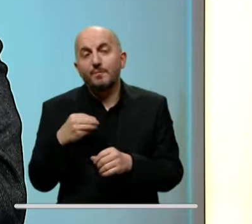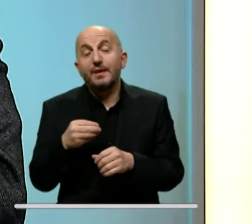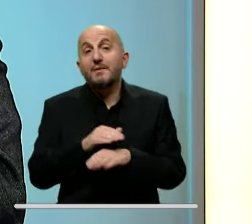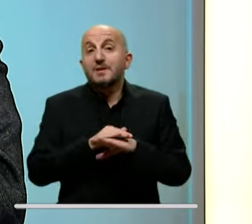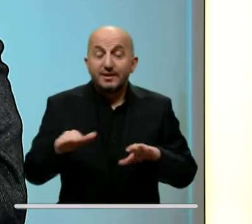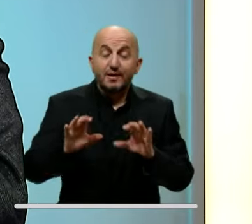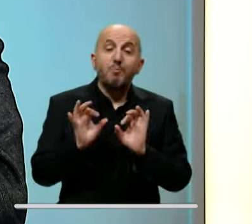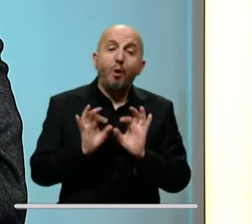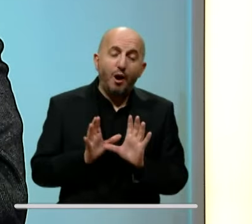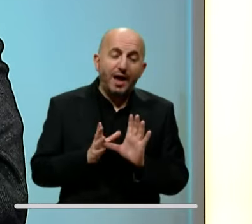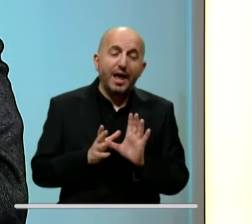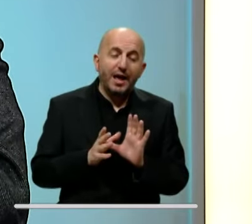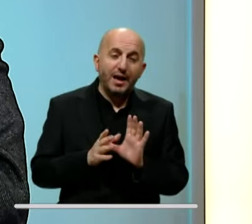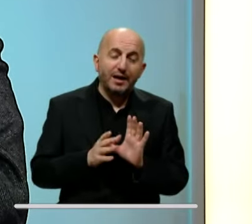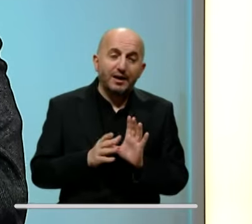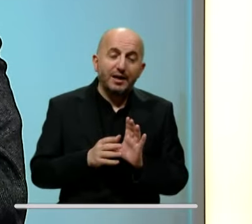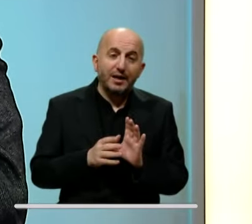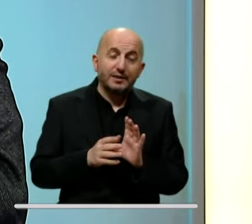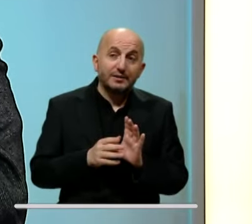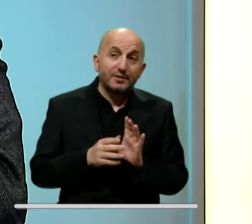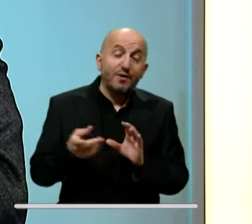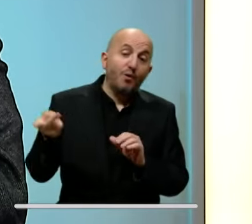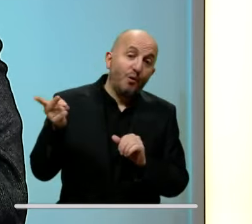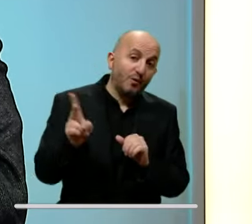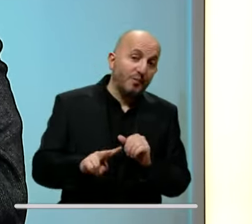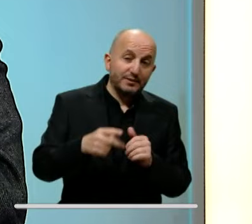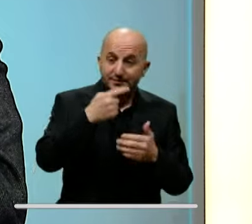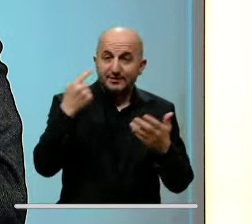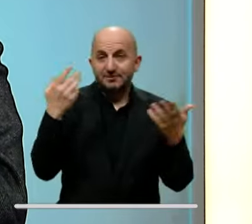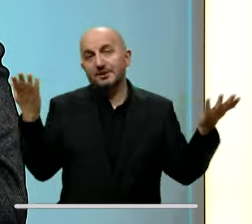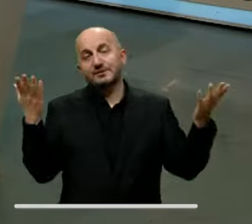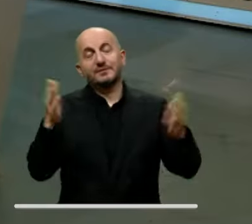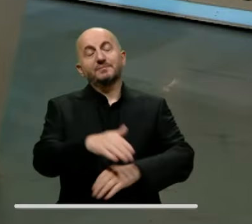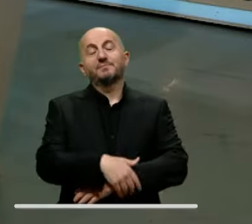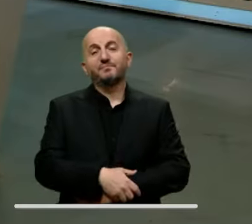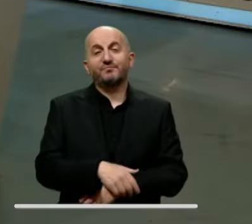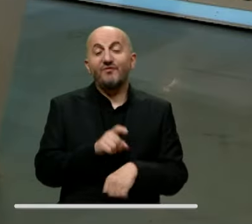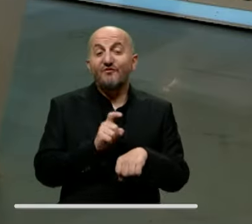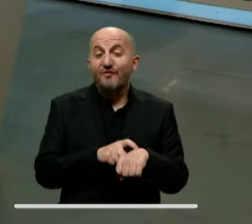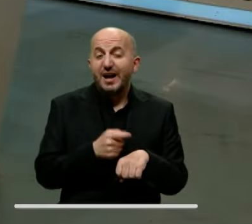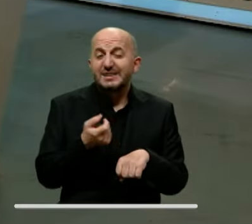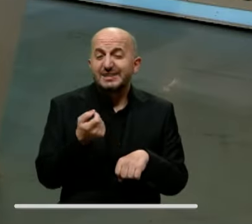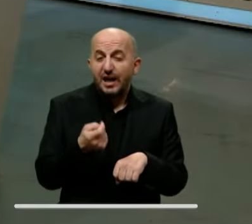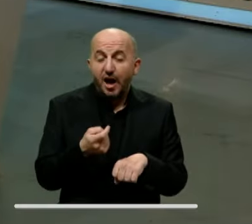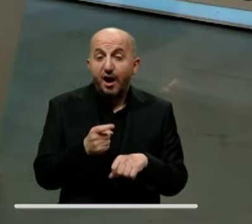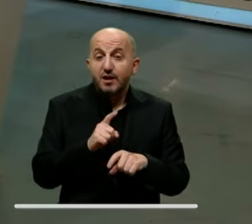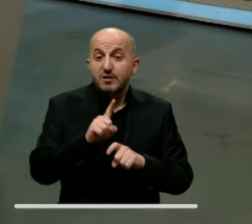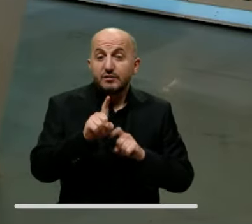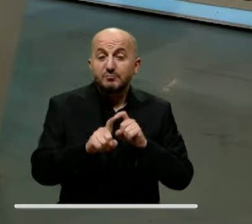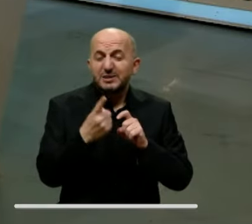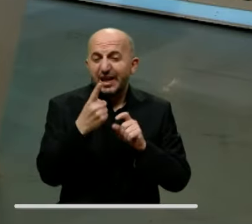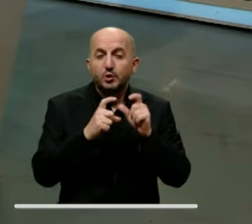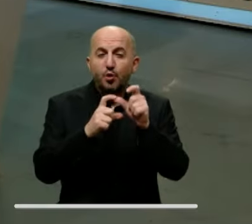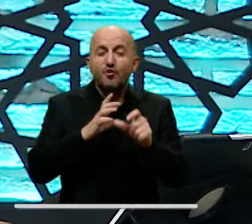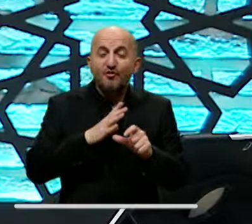biti öle katına çıkanlardan eylesin hepiz vakit vaktimiz çokt burada sormak istediğim bir soru daha